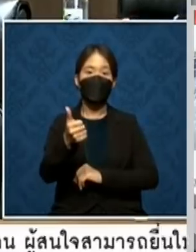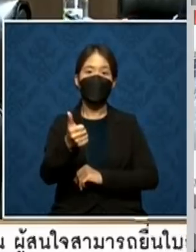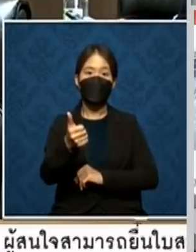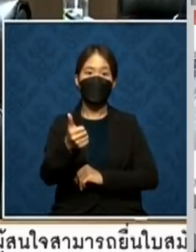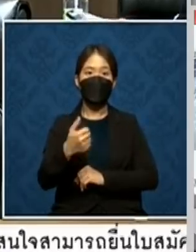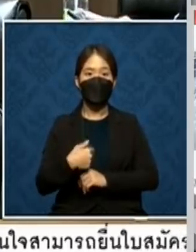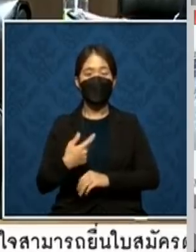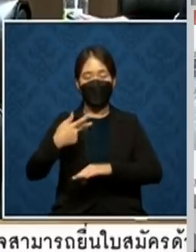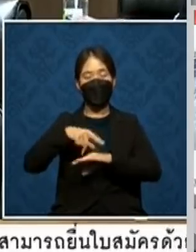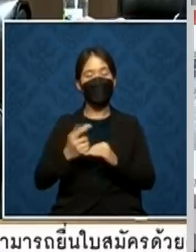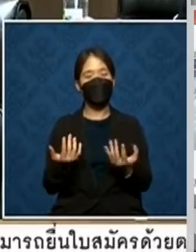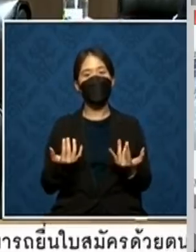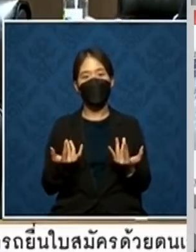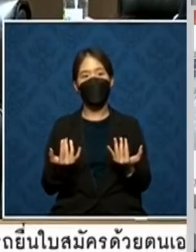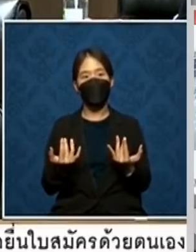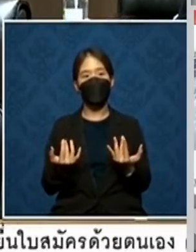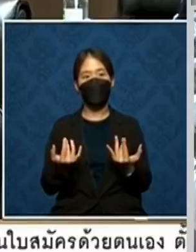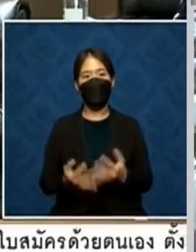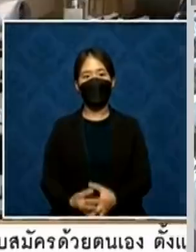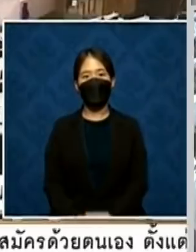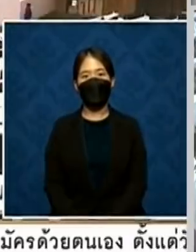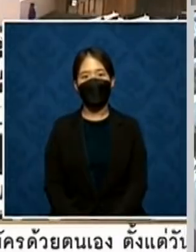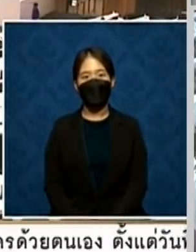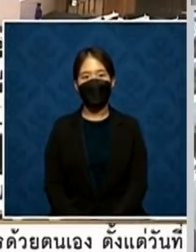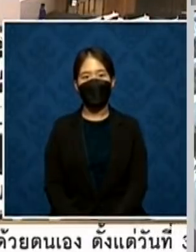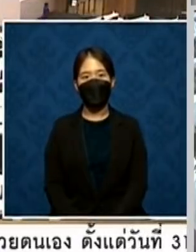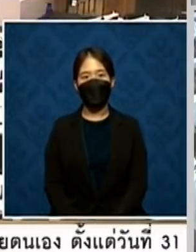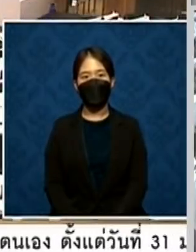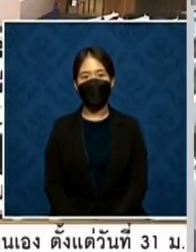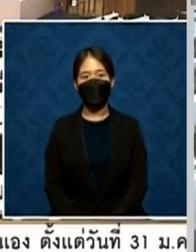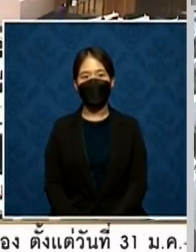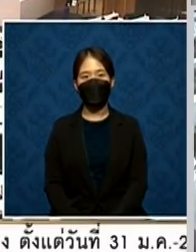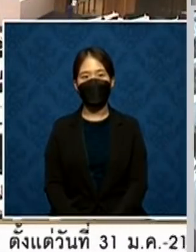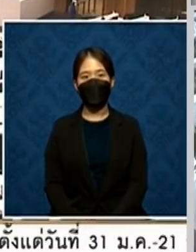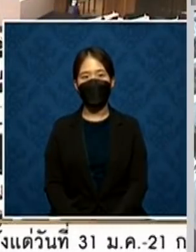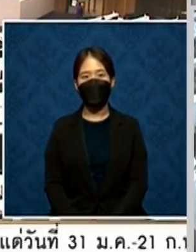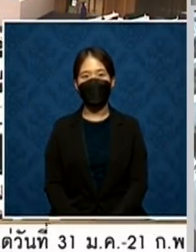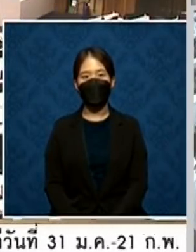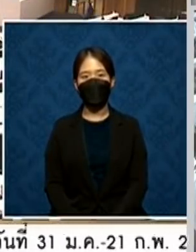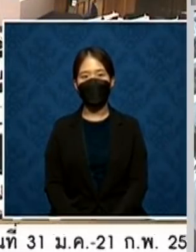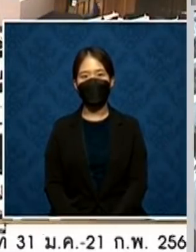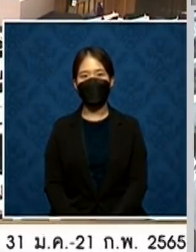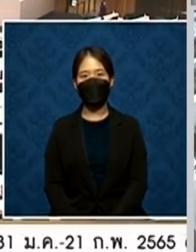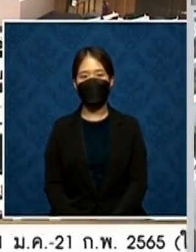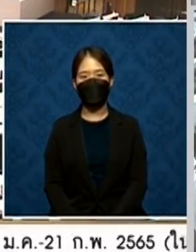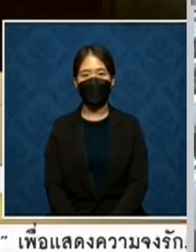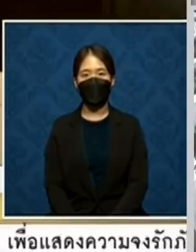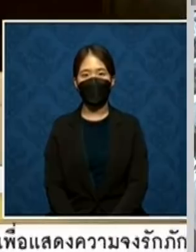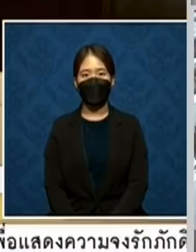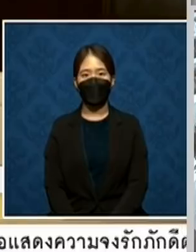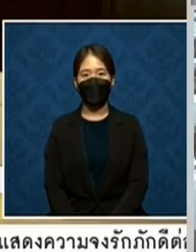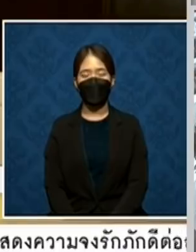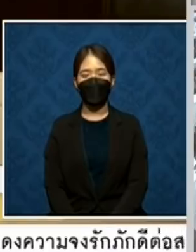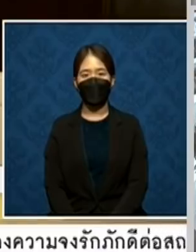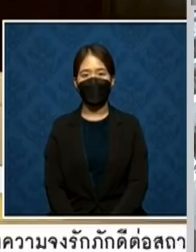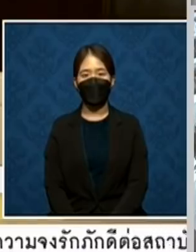ภาล่มอีก ค่ะ เพราะว่ามันเพิ่งล่มไปคือถ้าปล่อยให้ล่มอีกเนี่ยมันจะกลายเป็นกระแสวิพากษ์วิจารณ์ซึ่งแน่นอนครับไม่ว่ามันจะล่ม